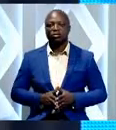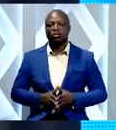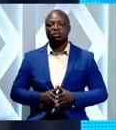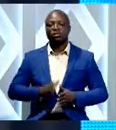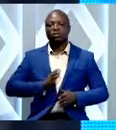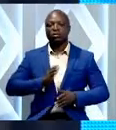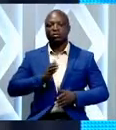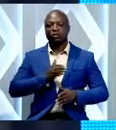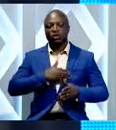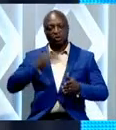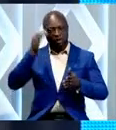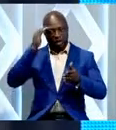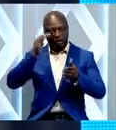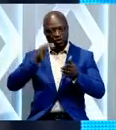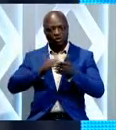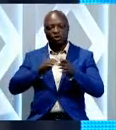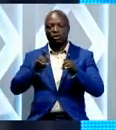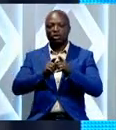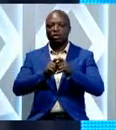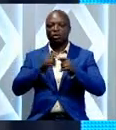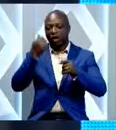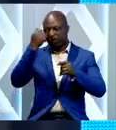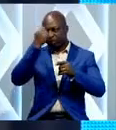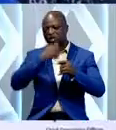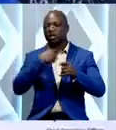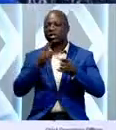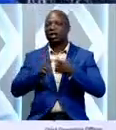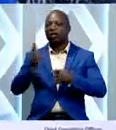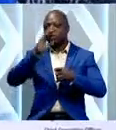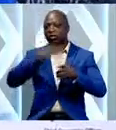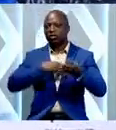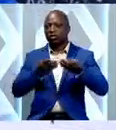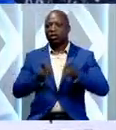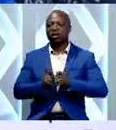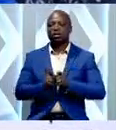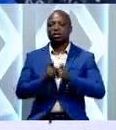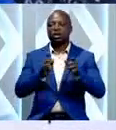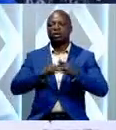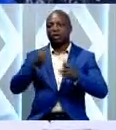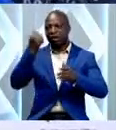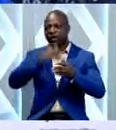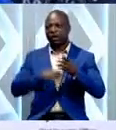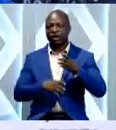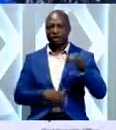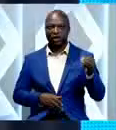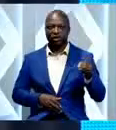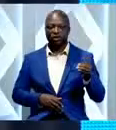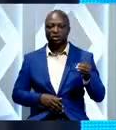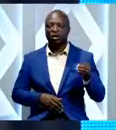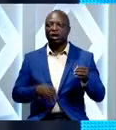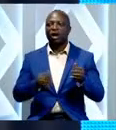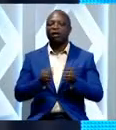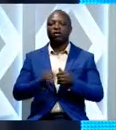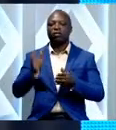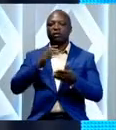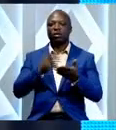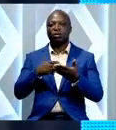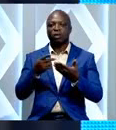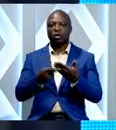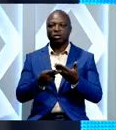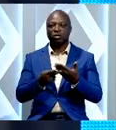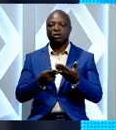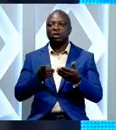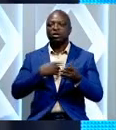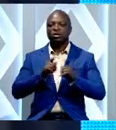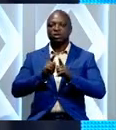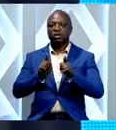Notre gratitude en tant qu'Africains s'adresse également à vous, Monsieur le Directeur général d'Africa 50. À travers votre plateforme, qui se